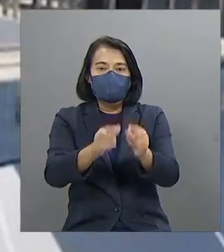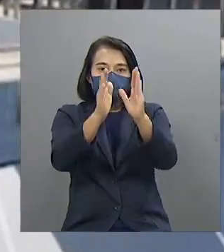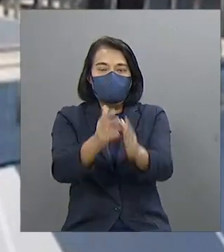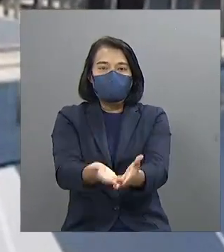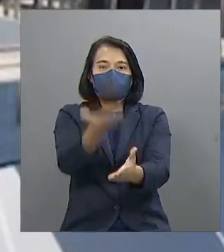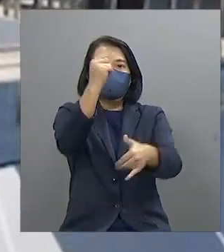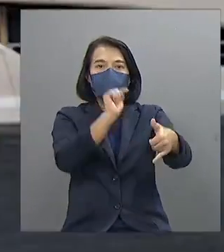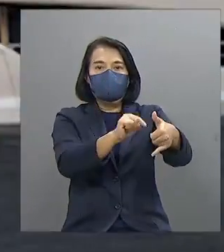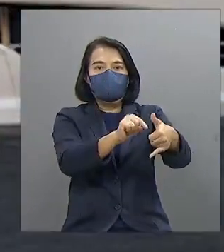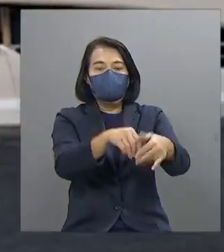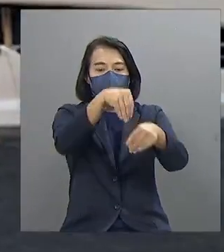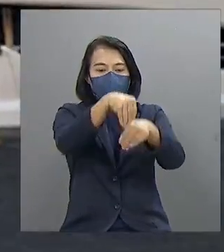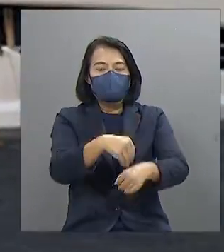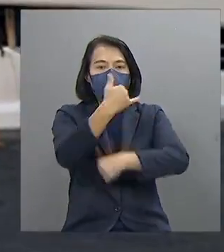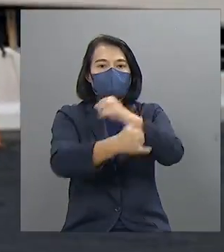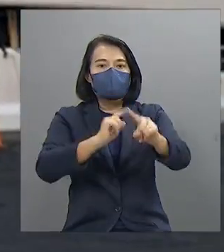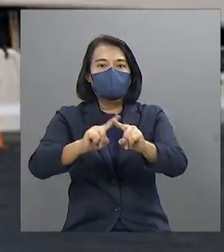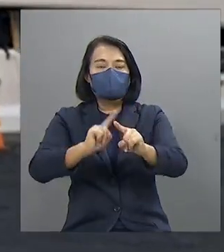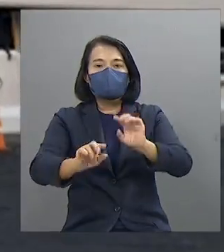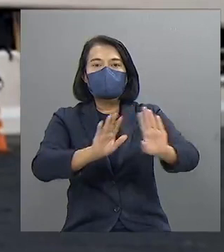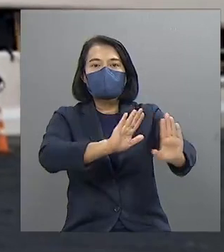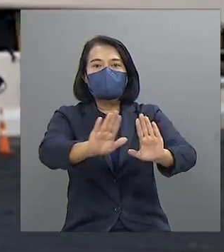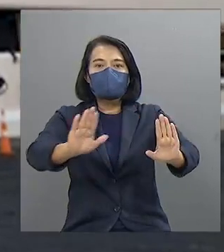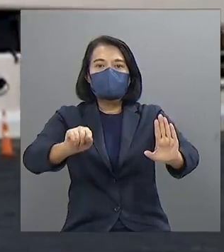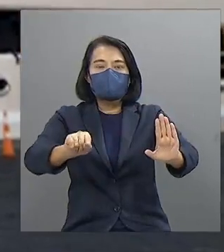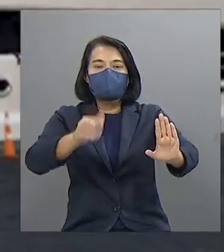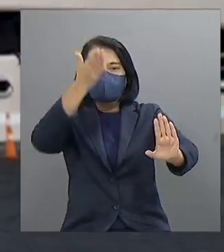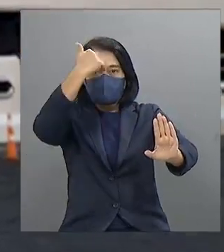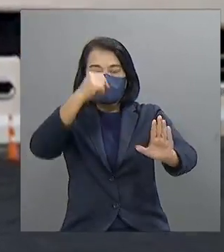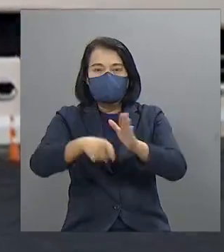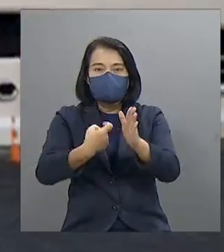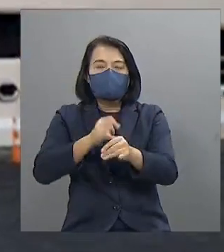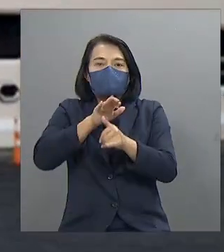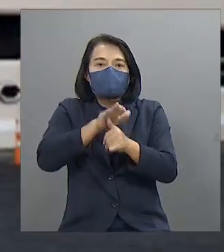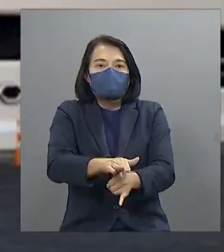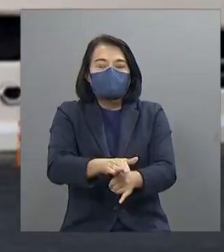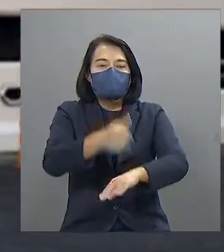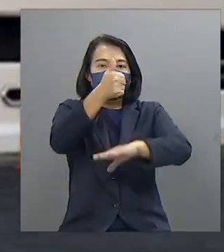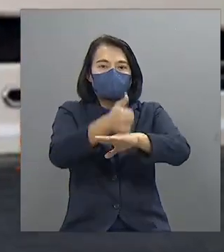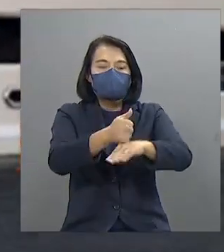ในหลายประเทศนะครับซึ่งถือเป็นการกดดันผู้นำรัสเซียที่ทำสงครามในยูเครนครับ